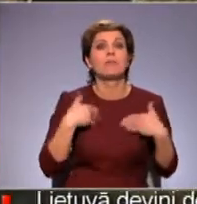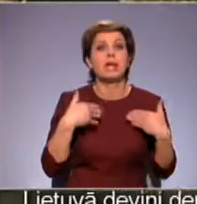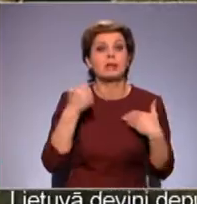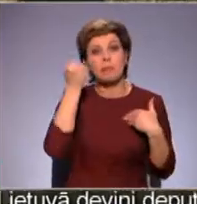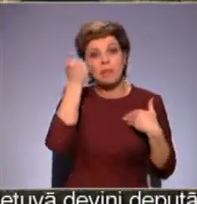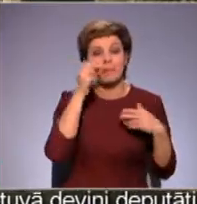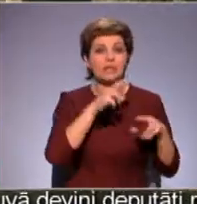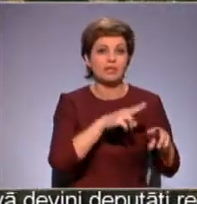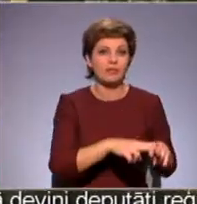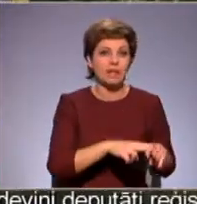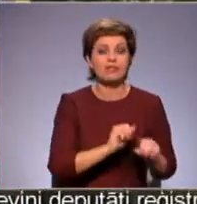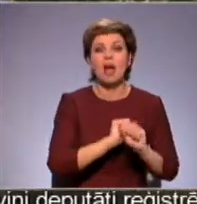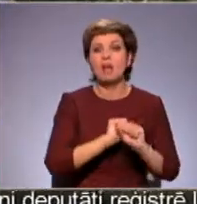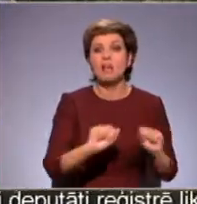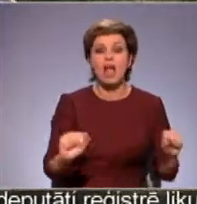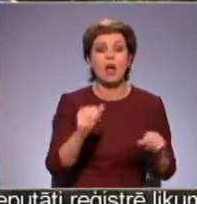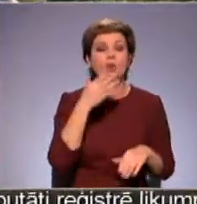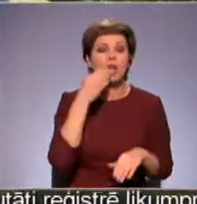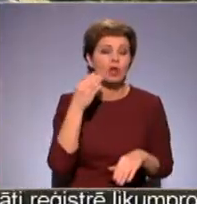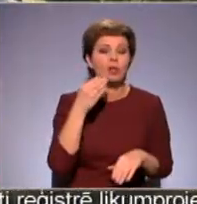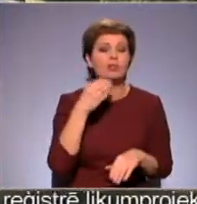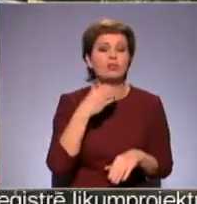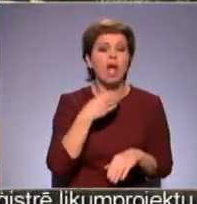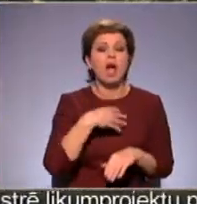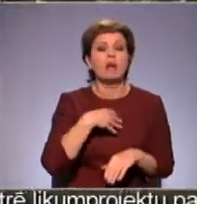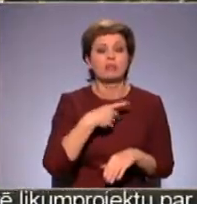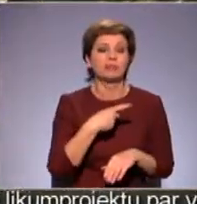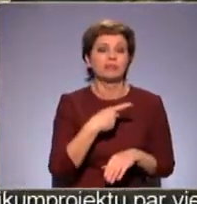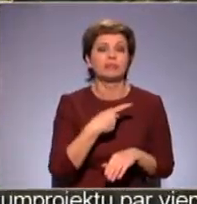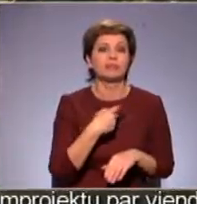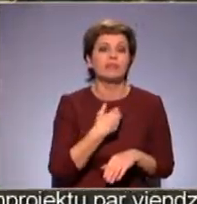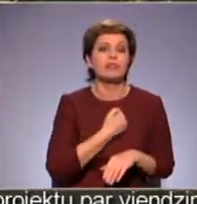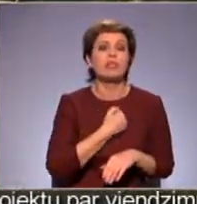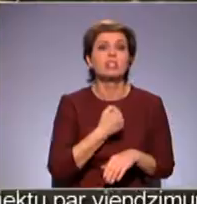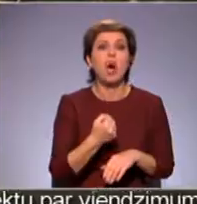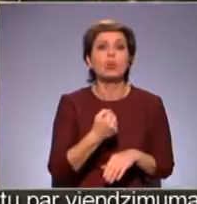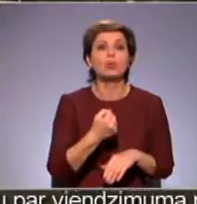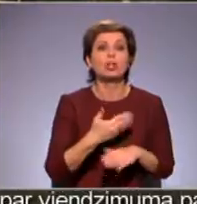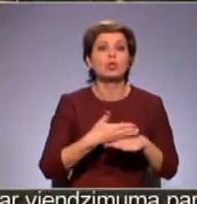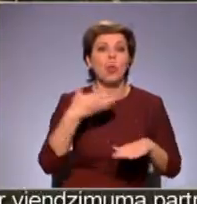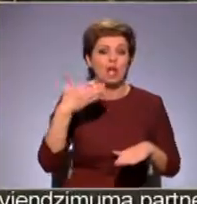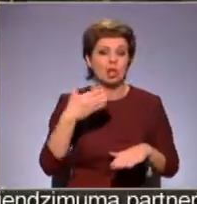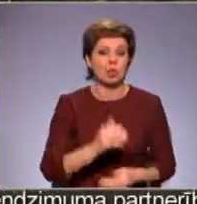piemiņas vietu, kas neļaus aizmirst skaudros vēstures notikumus. Salga Dreimane, Edvīns Svēls, Aizputs televīzija.